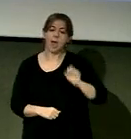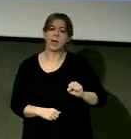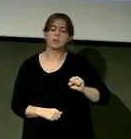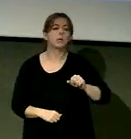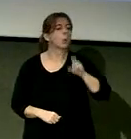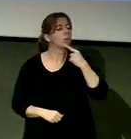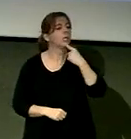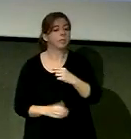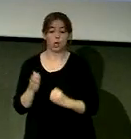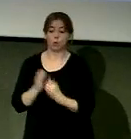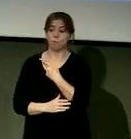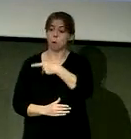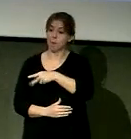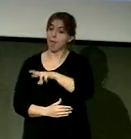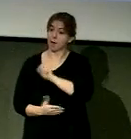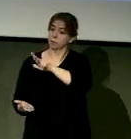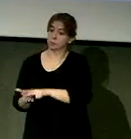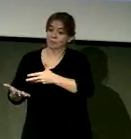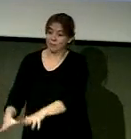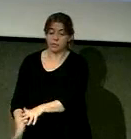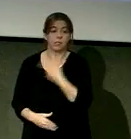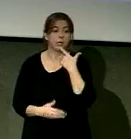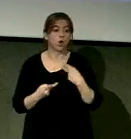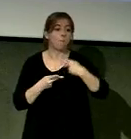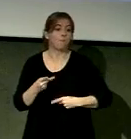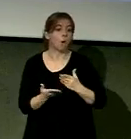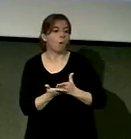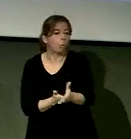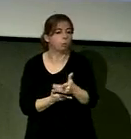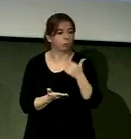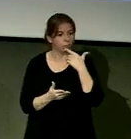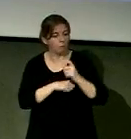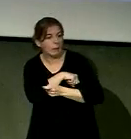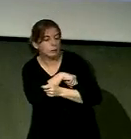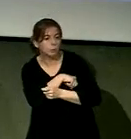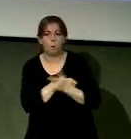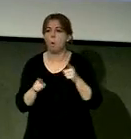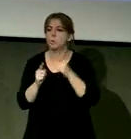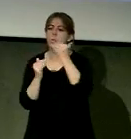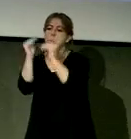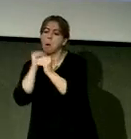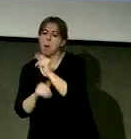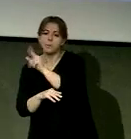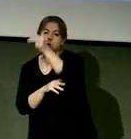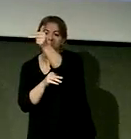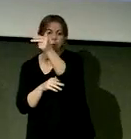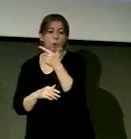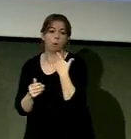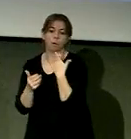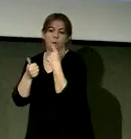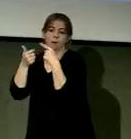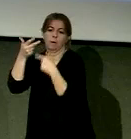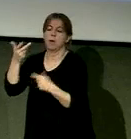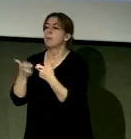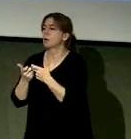PRS et dans sa nouvelle feuille de route addiction, et avec les différents plans nationaux qui existent, on va peut-être citer les 1000